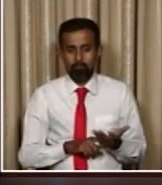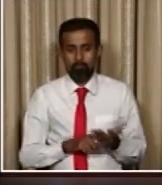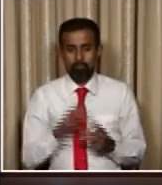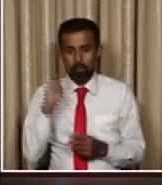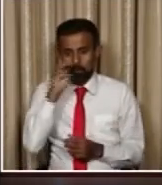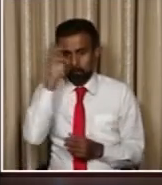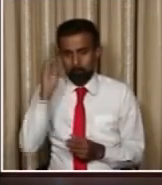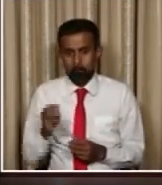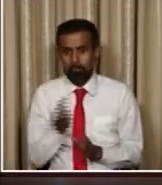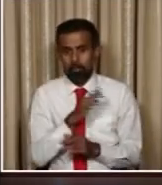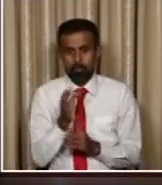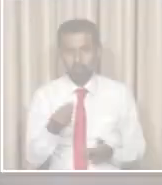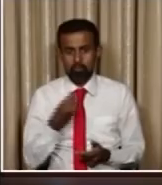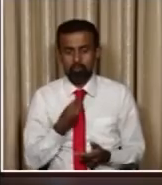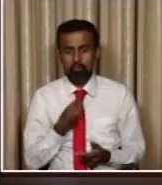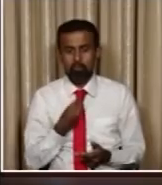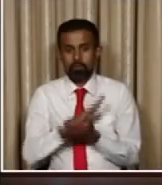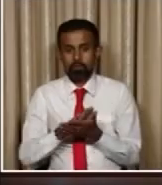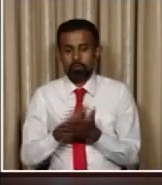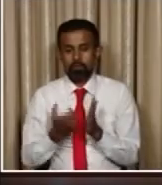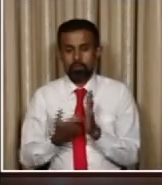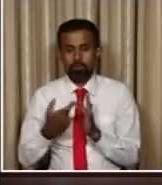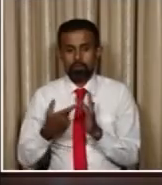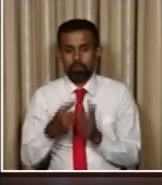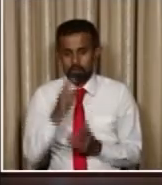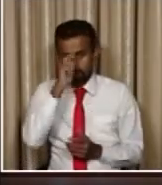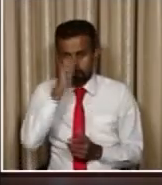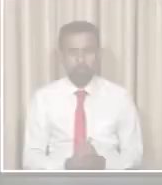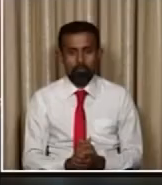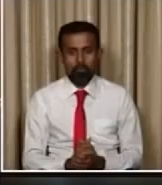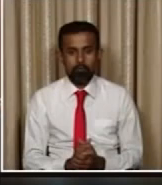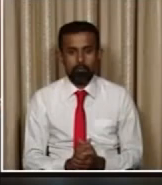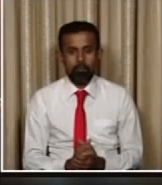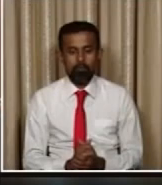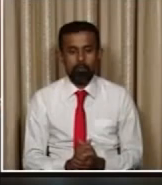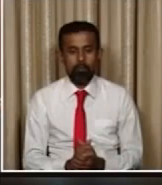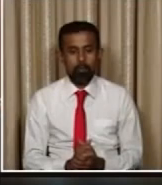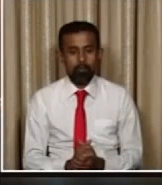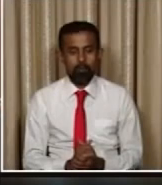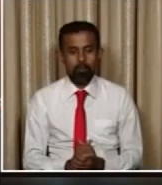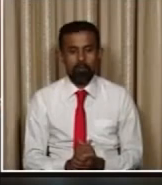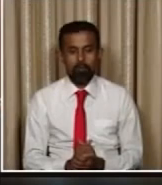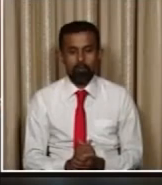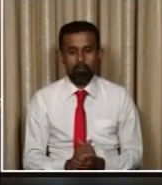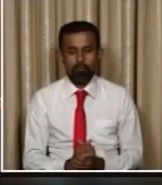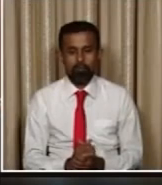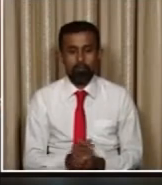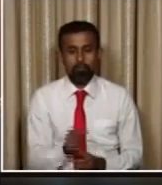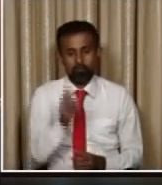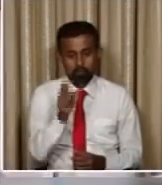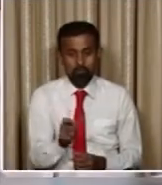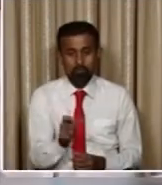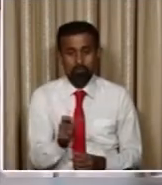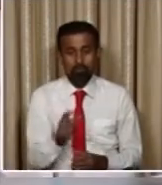මෛත්‍රීපාල සිරිසෙන හිටපු ජනාධිපතිතුමා ලබා දුන්නා, චරිත හේරත් මන්ත්‍රීතුමා ලබා දුන්නා. මේ ආයතනයේ මෙහෙම කැලිය වලට කඩන්න ඔබතුමාට